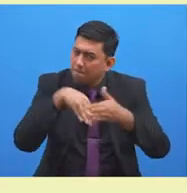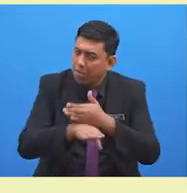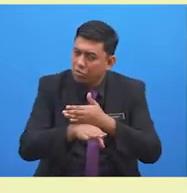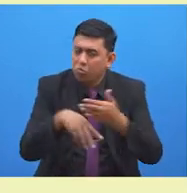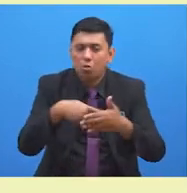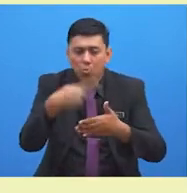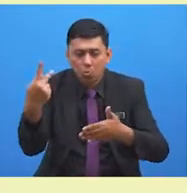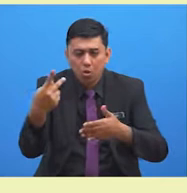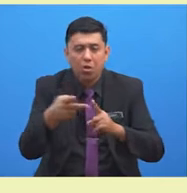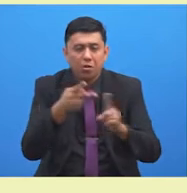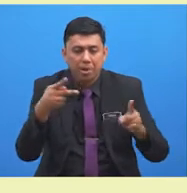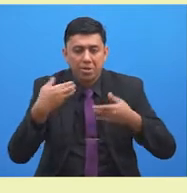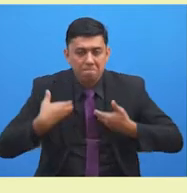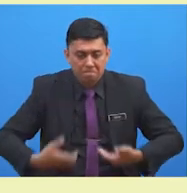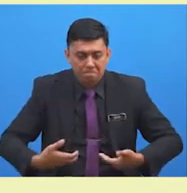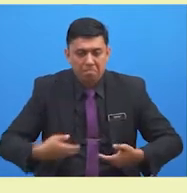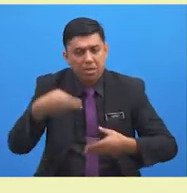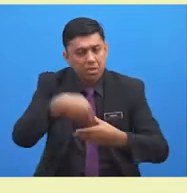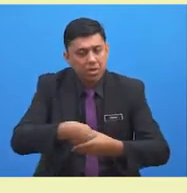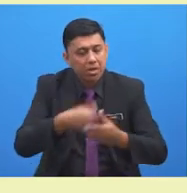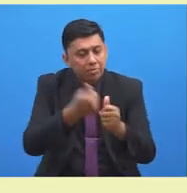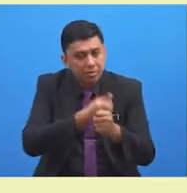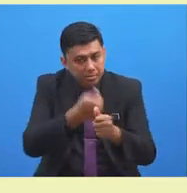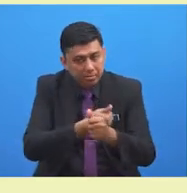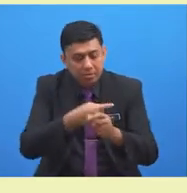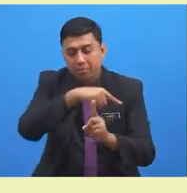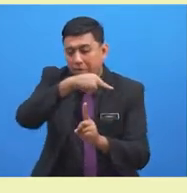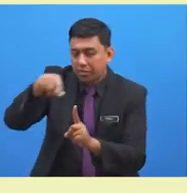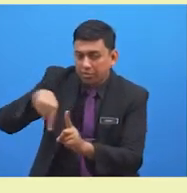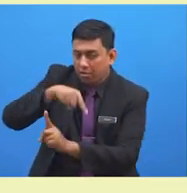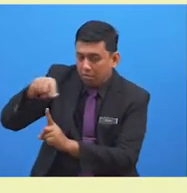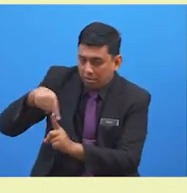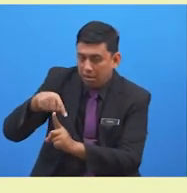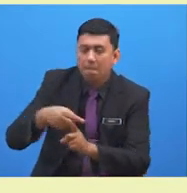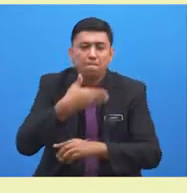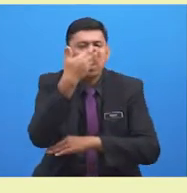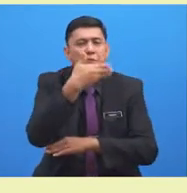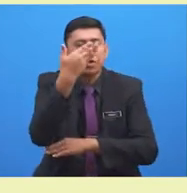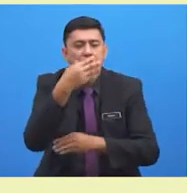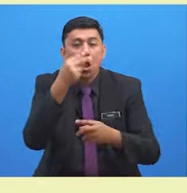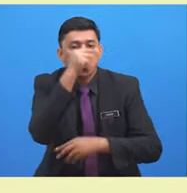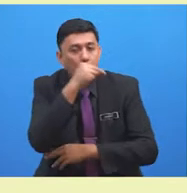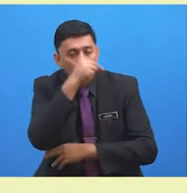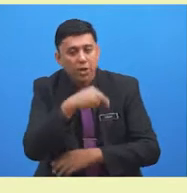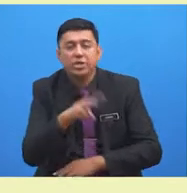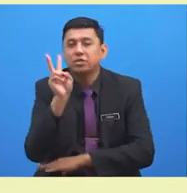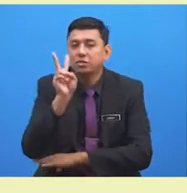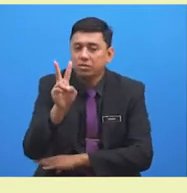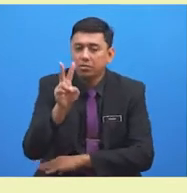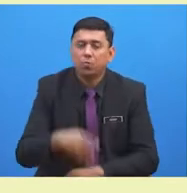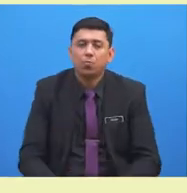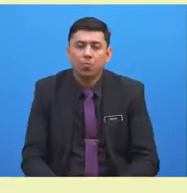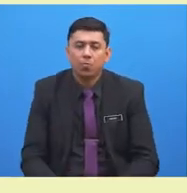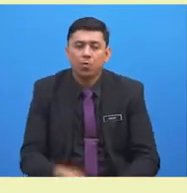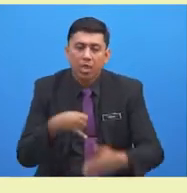normal. Kedua ialah isi padu pernafasan simpanan atau dikenali sebagai Inspiratory